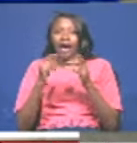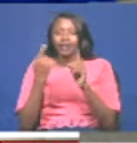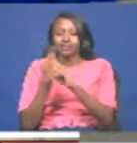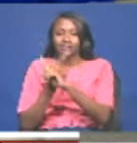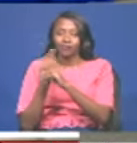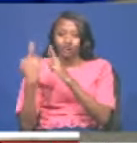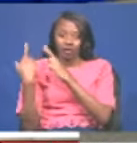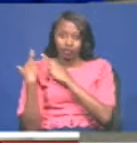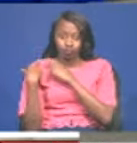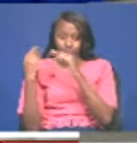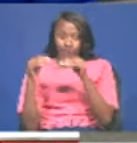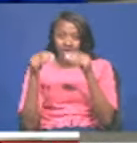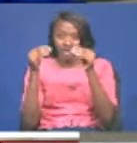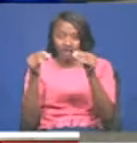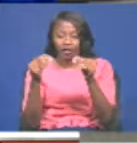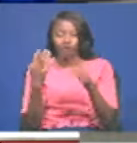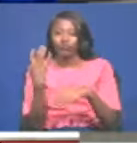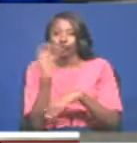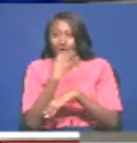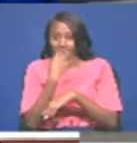Rais Rigathi Gachagua.